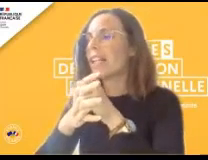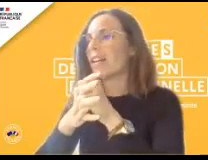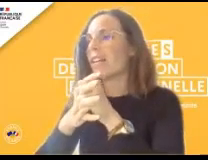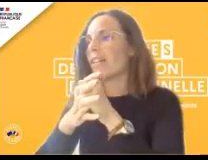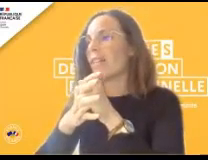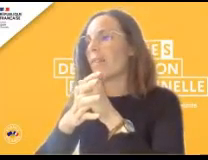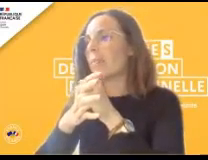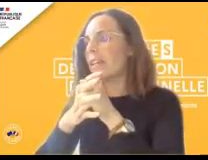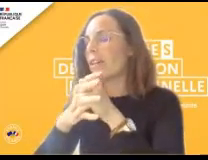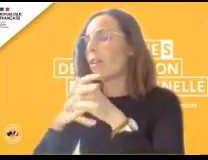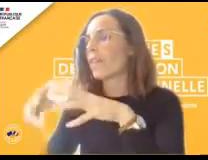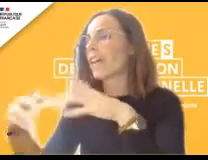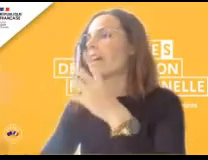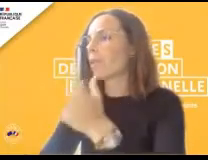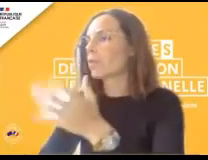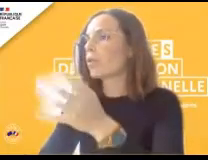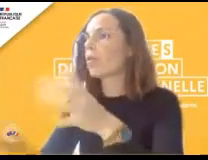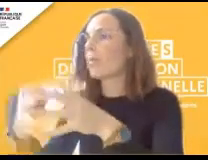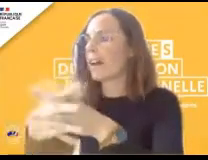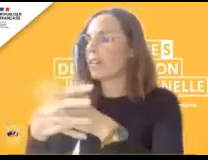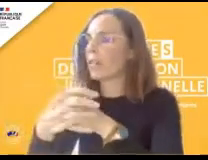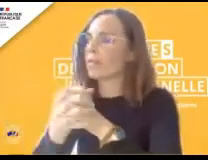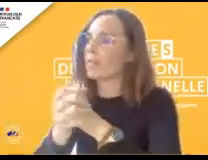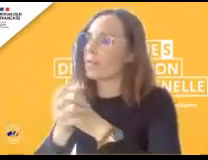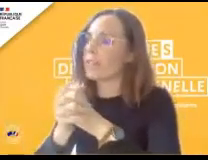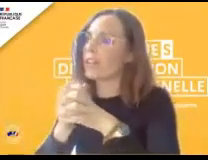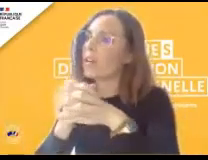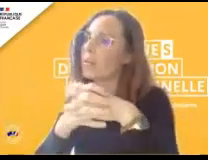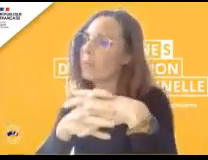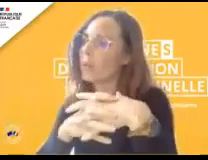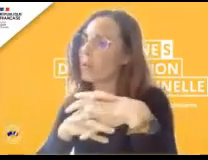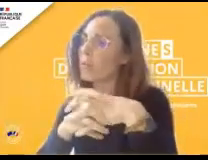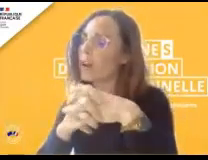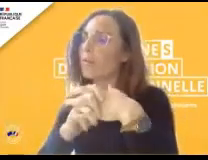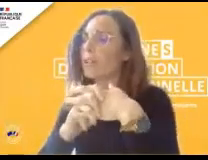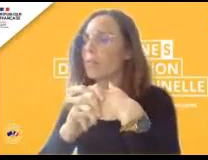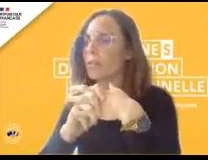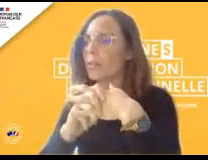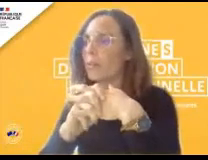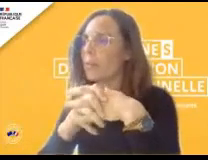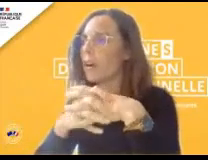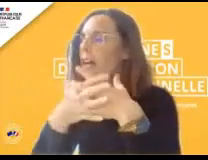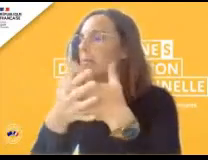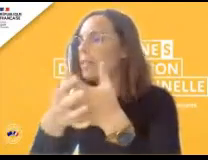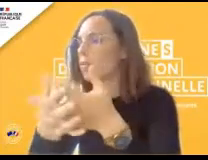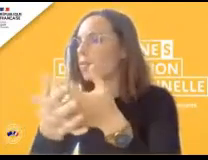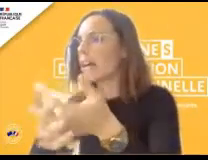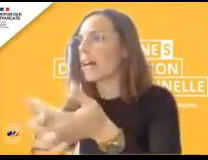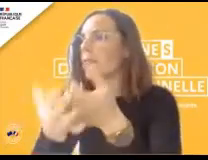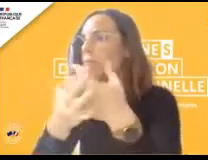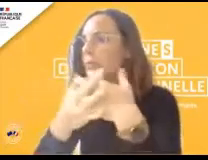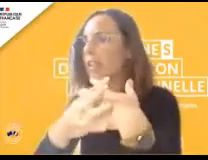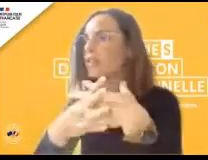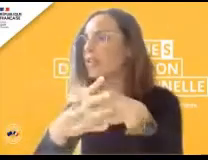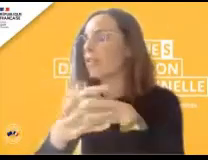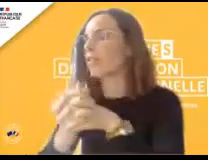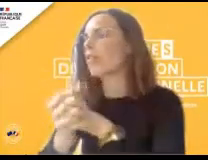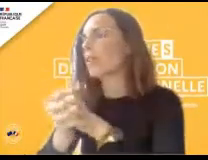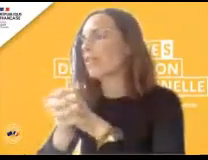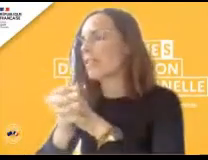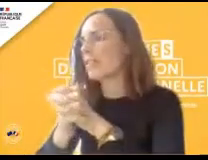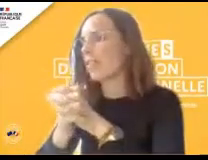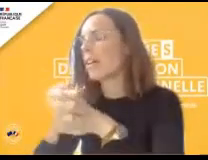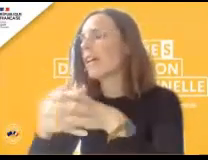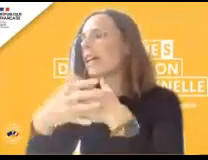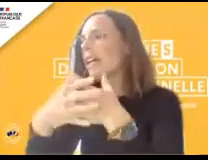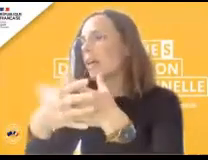EVA, mais on a également d'autres opérateurs de ce conseil, comme Pôle emploi pour les demandeurs d'emploi, les missions locales pour les jeunes de